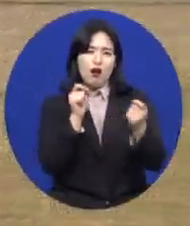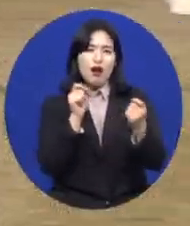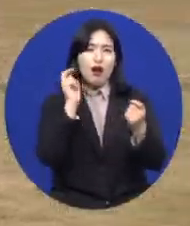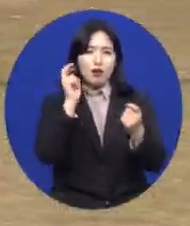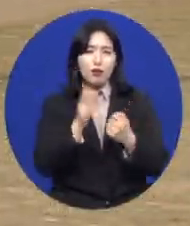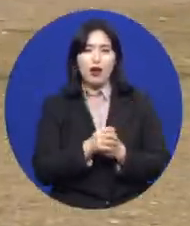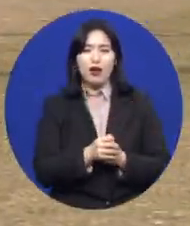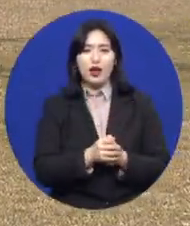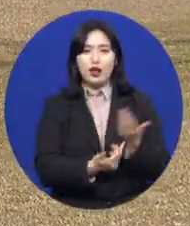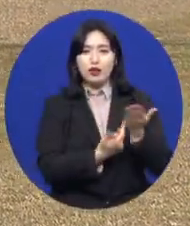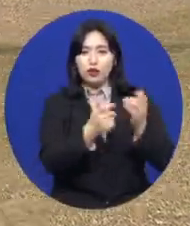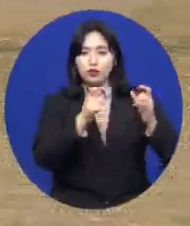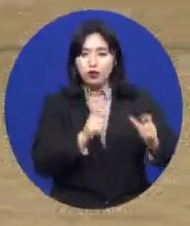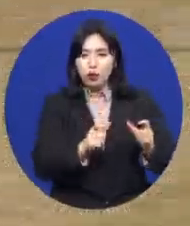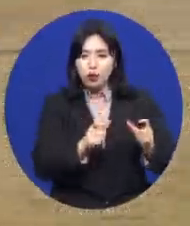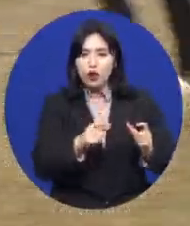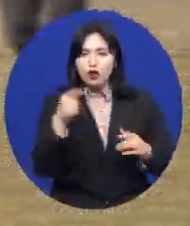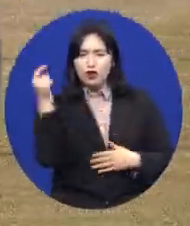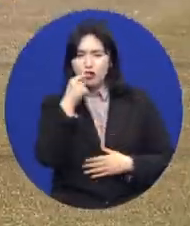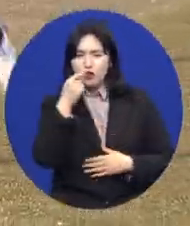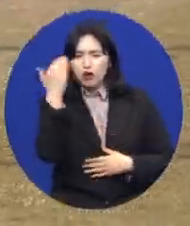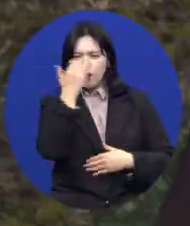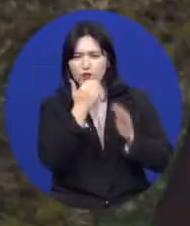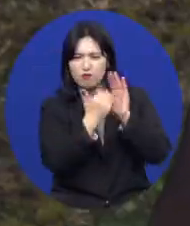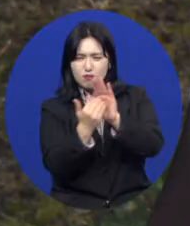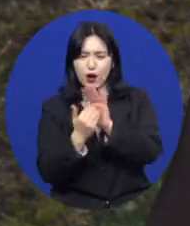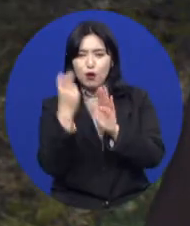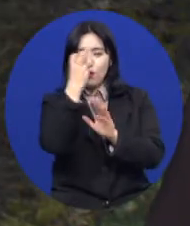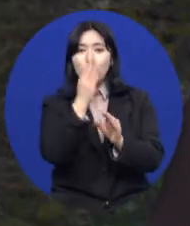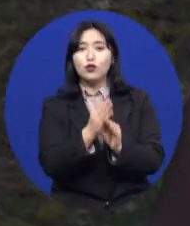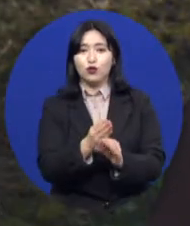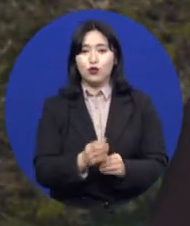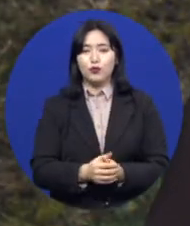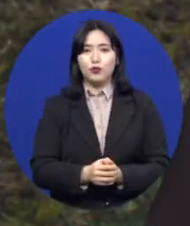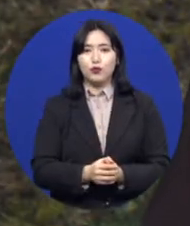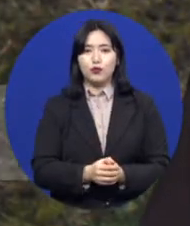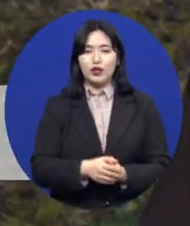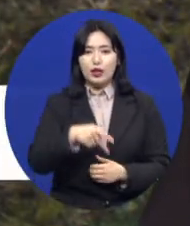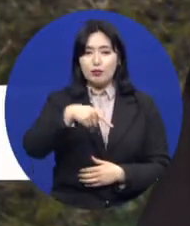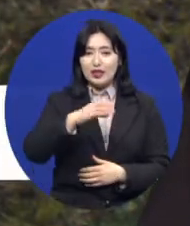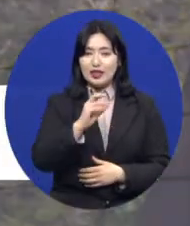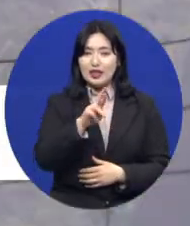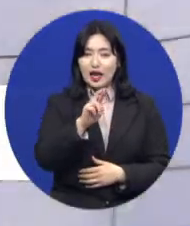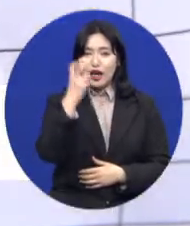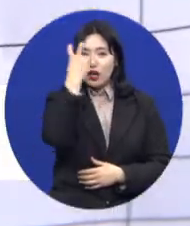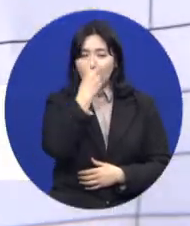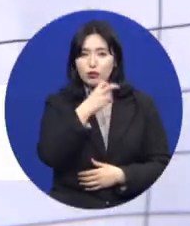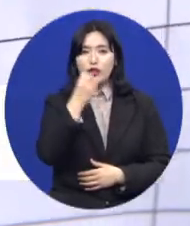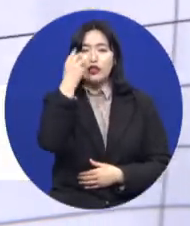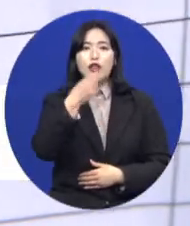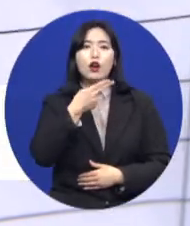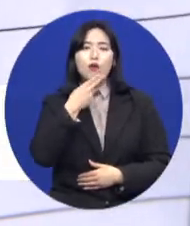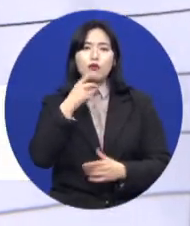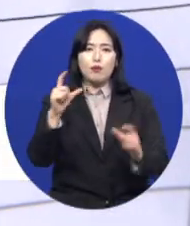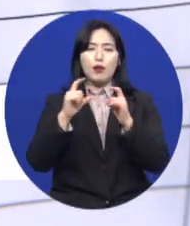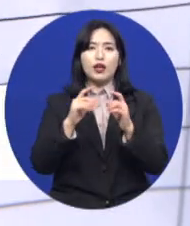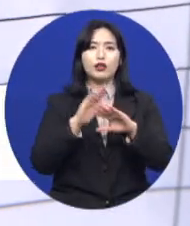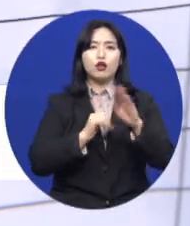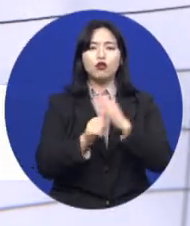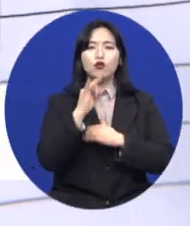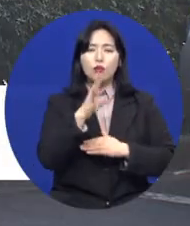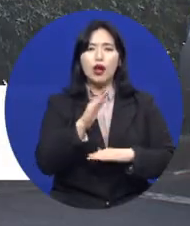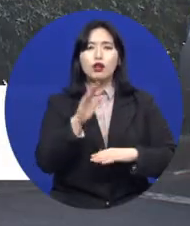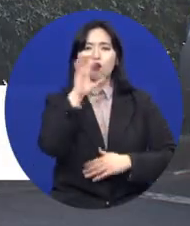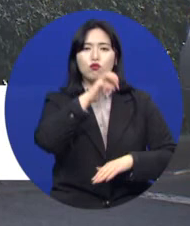잭도 가 철저한 방역 관리에 나섰습니다 pc 아에 검사에서 음성 판정을 받은 선수만 제주 훈련이 허용되고